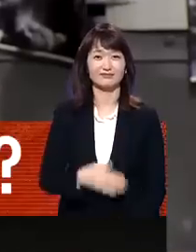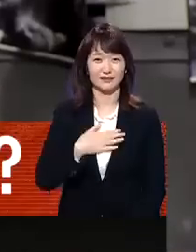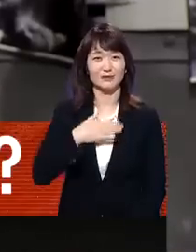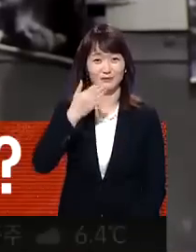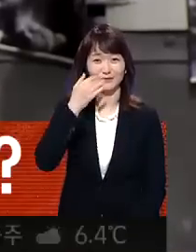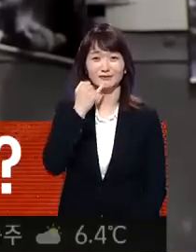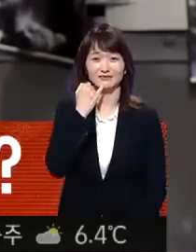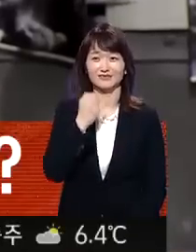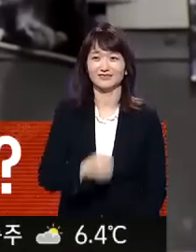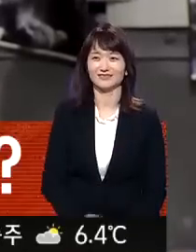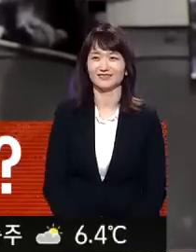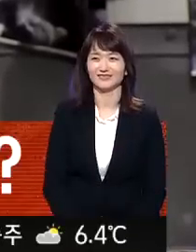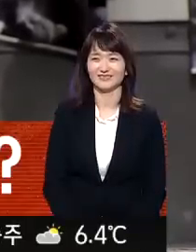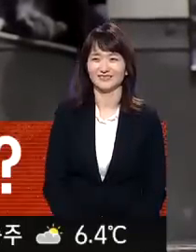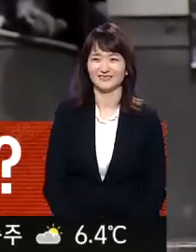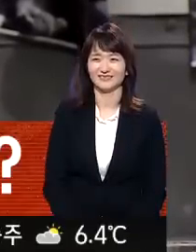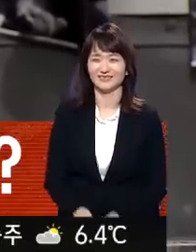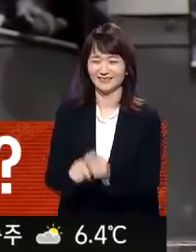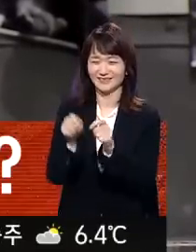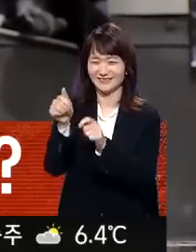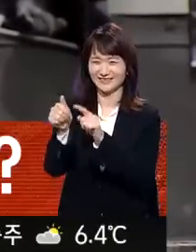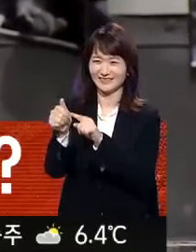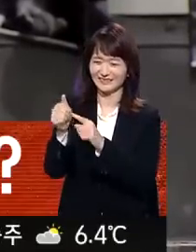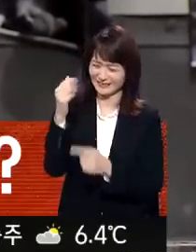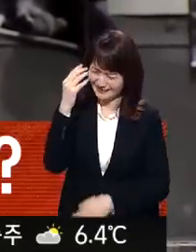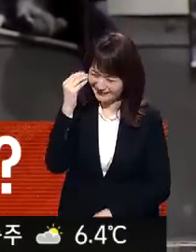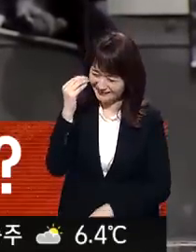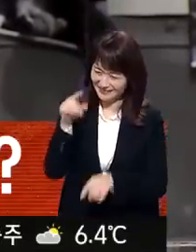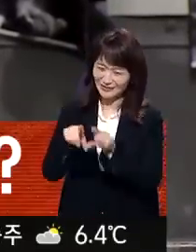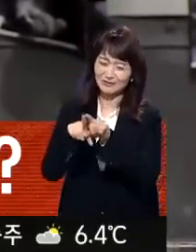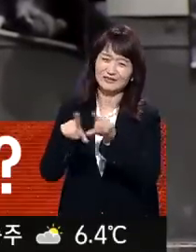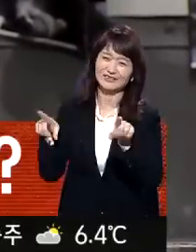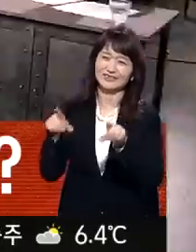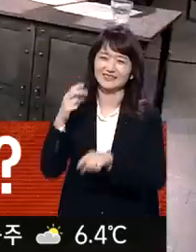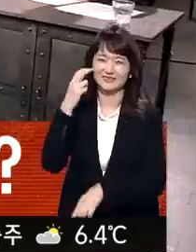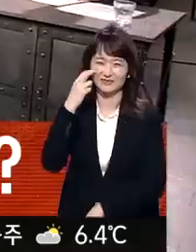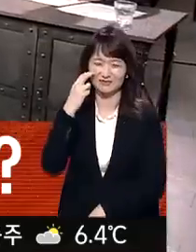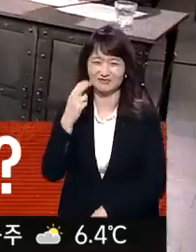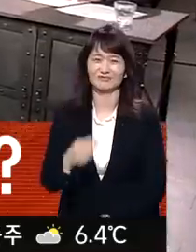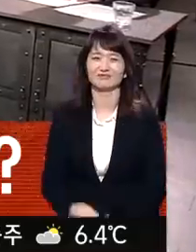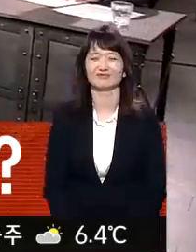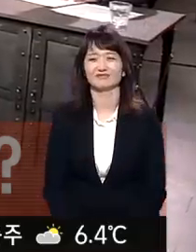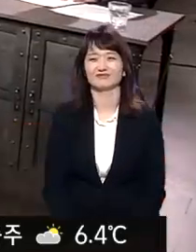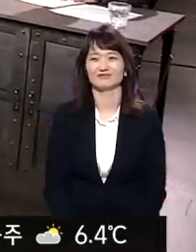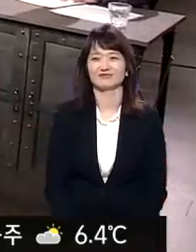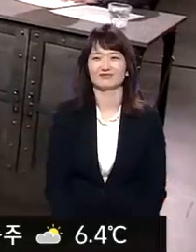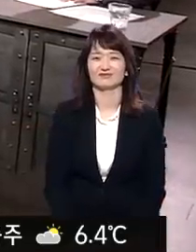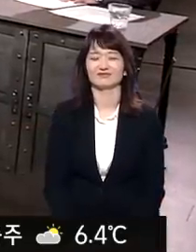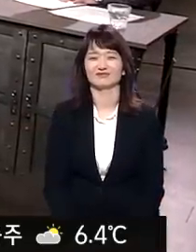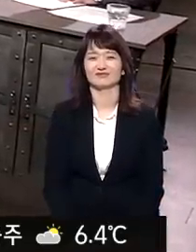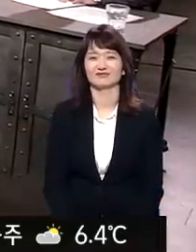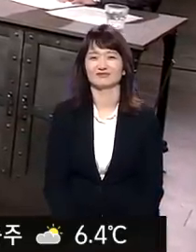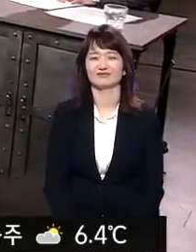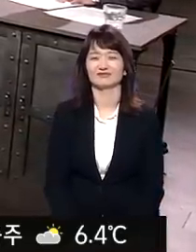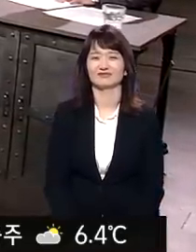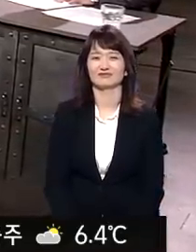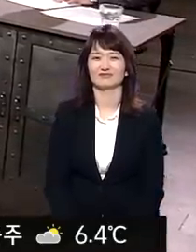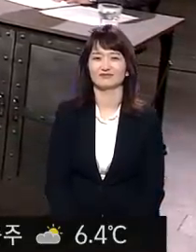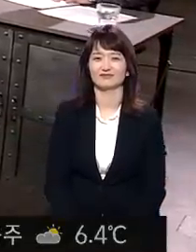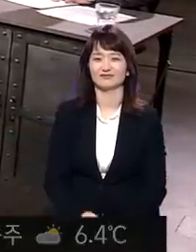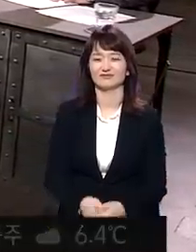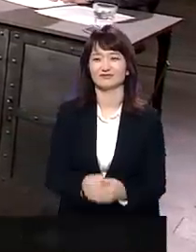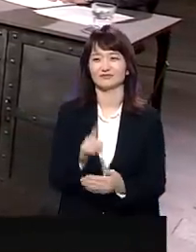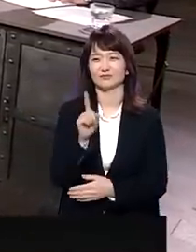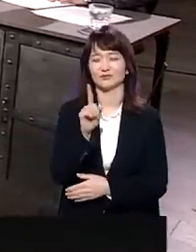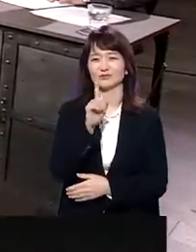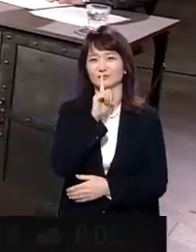없어요. 아, 좀 이상하세요, 팀장님. 평소에도 좀. 아, 농담이고요. 예. 알겠습니다. 자, 아무튼 뭐. 자, 우리 가족 여러분들도 많은 말씀